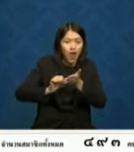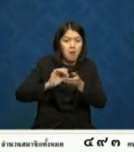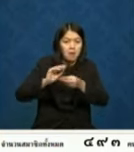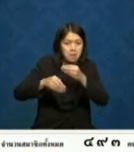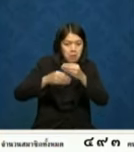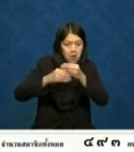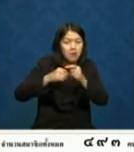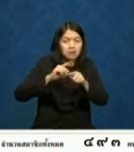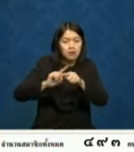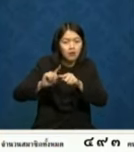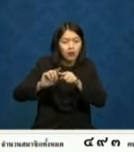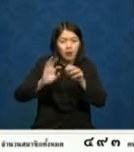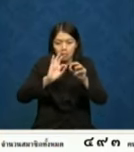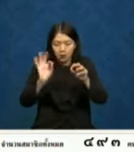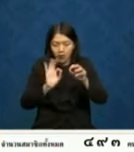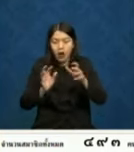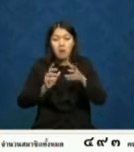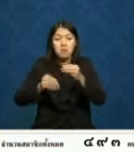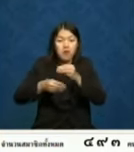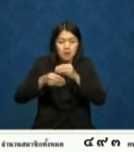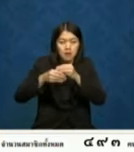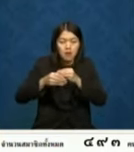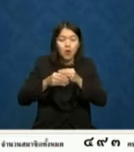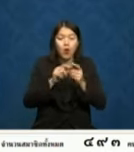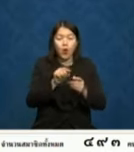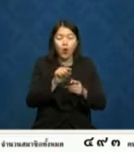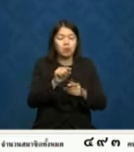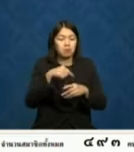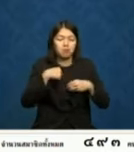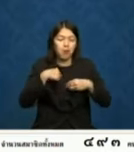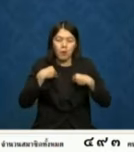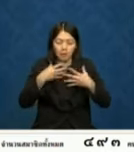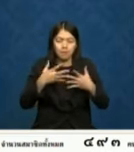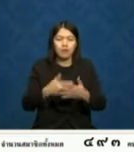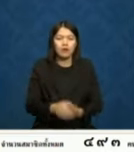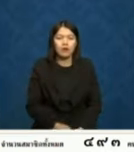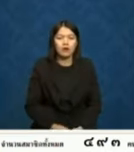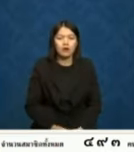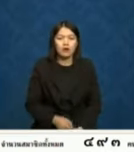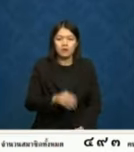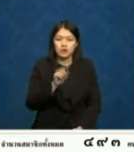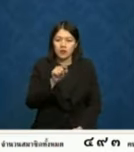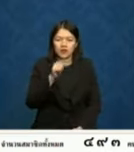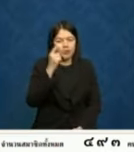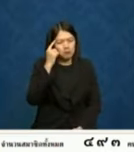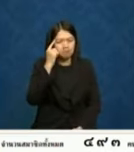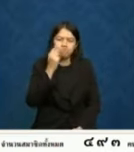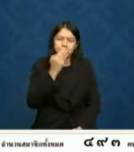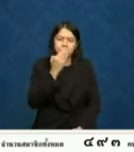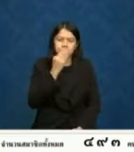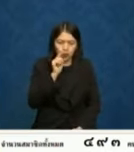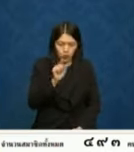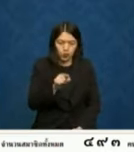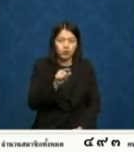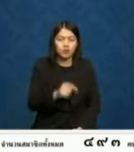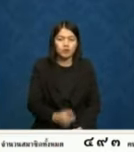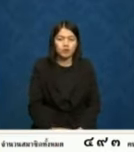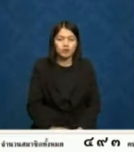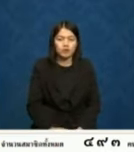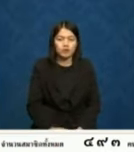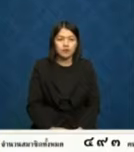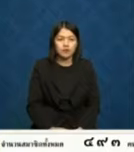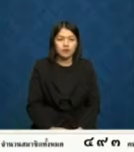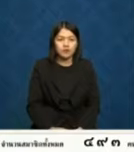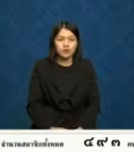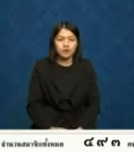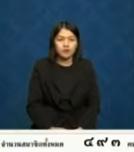แปรยติที่ขอสงวนคำแปรยติโปรดกดปุ่มไม่เห็นด้วยผู้ใดเห็นเห็นว่าควรงดออกเสียงโปรดกดปุ่มงด